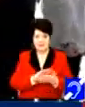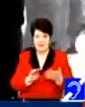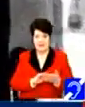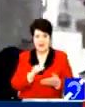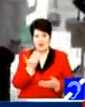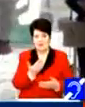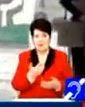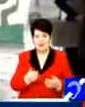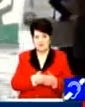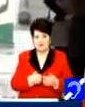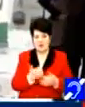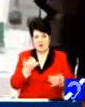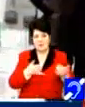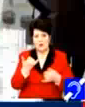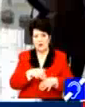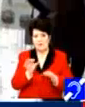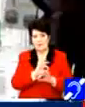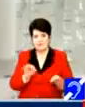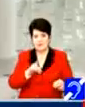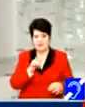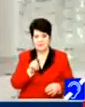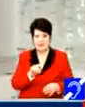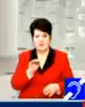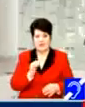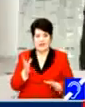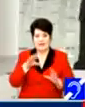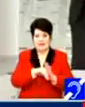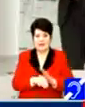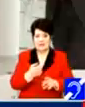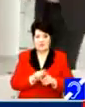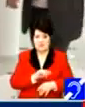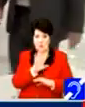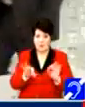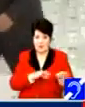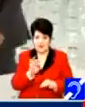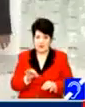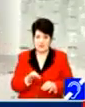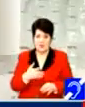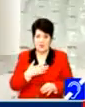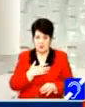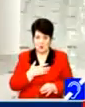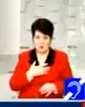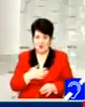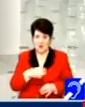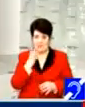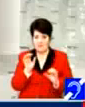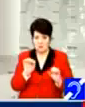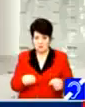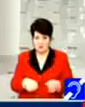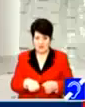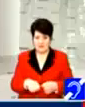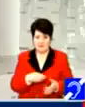și colegii ei și-au dorit un laborator performant pentru chimie. În cadrul acestui proiect, noi am avut șansa